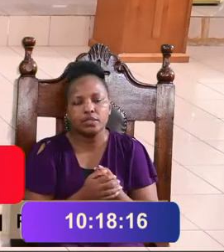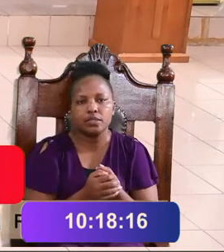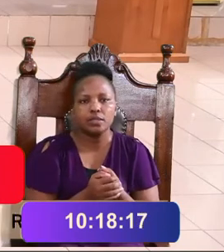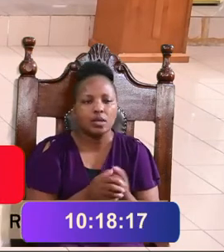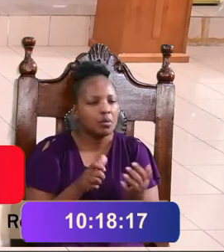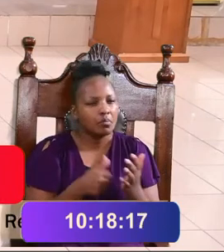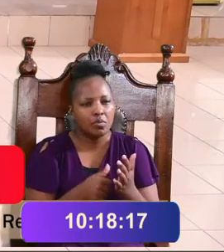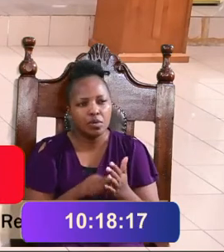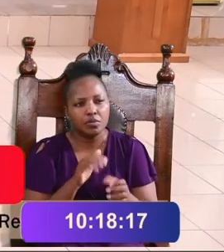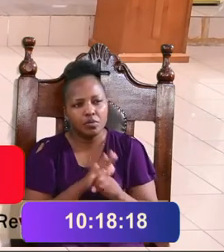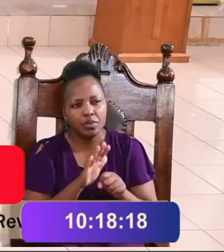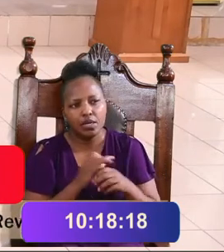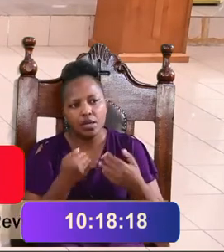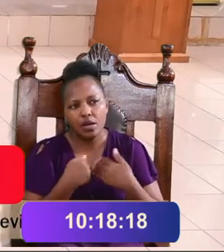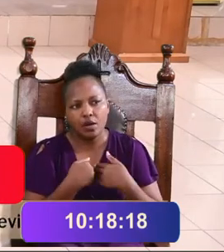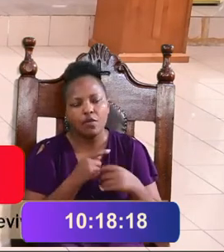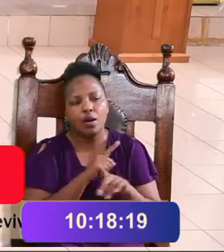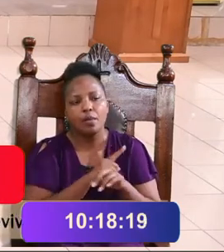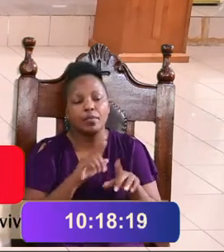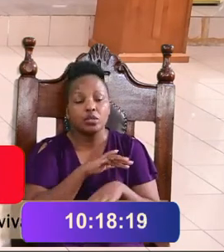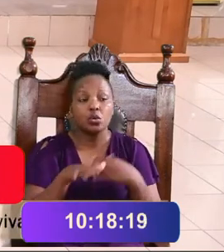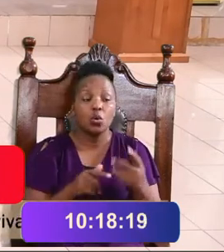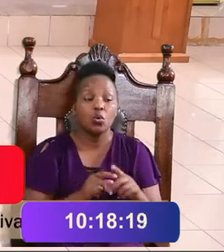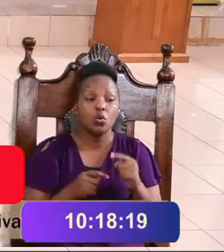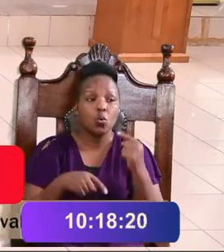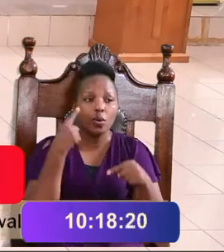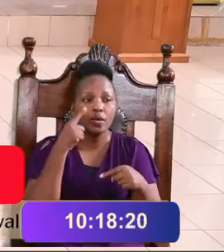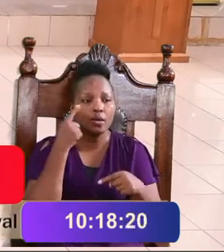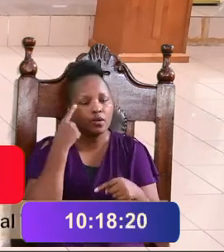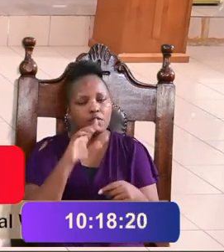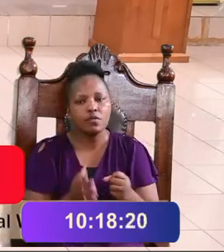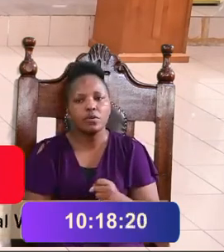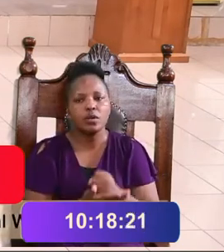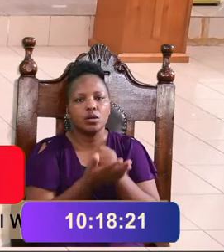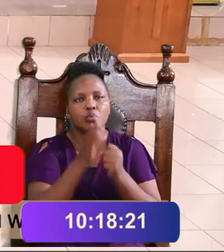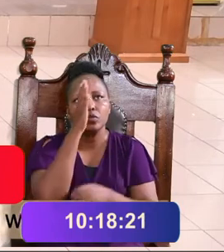yapi tulio nayo, tutayashinda yote kwa uwezo wake Mwenyezi Mungu.